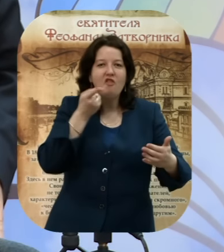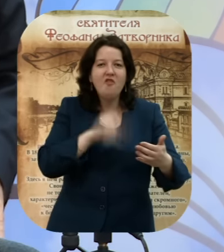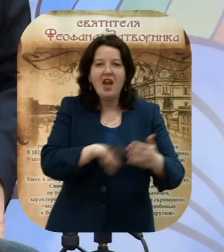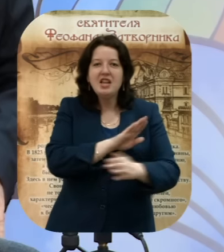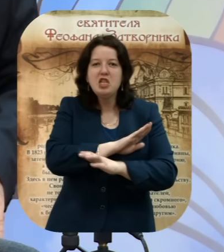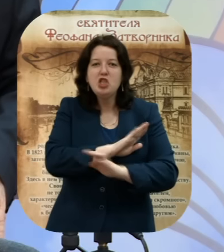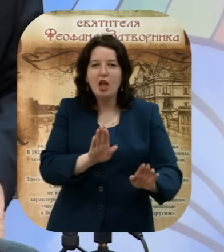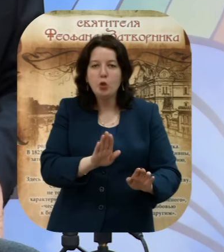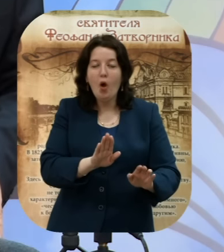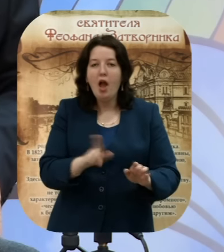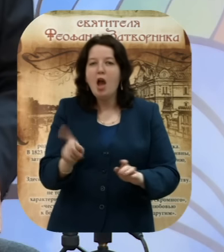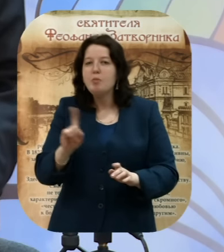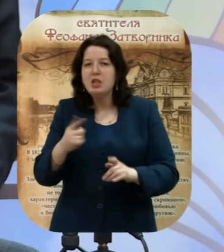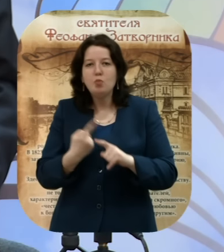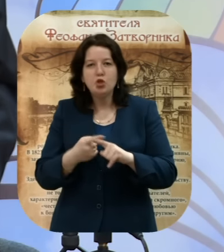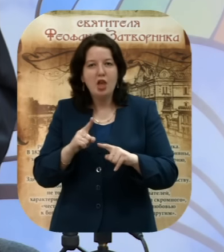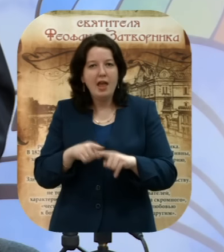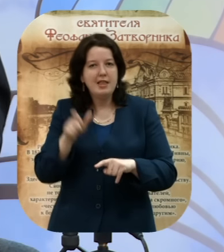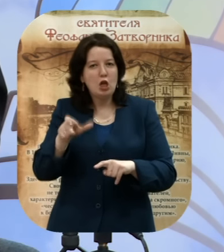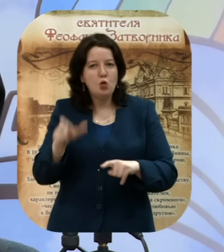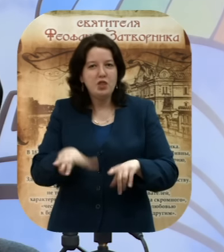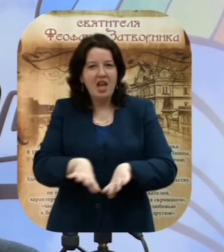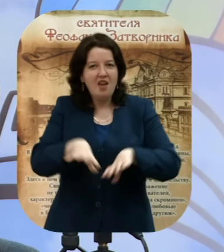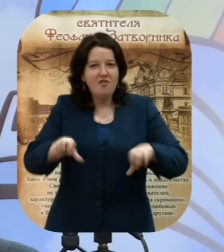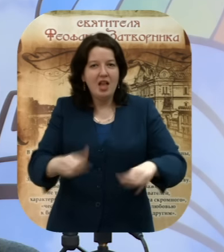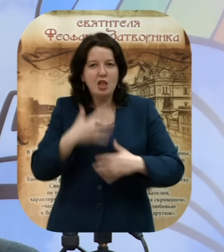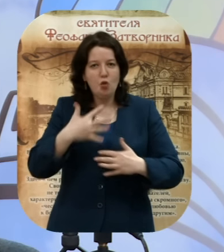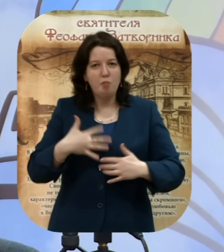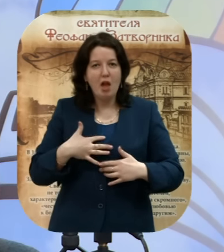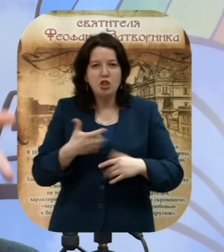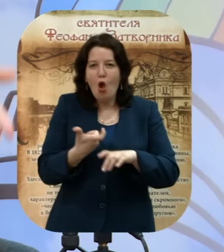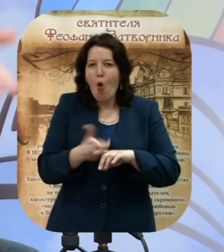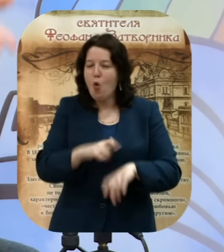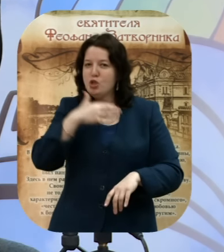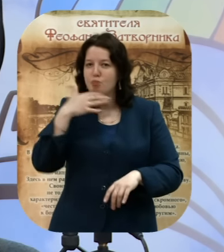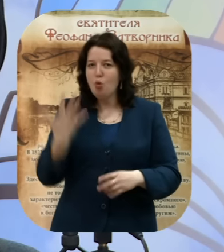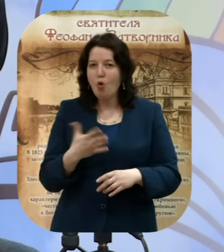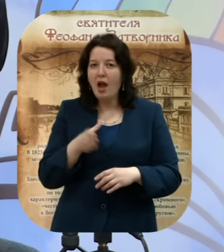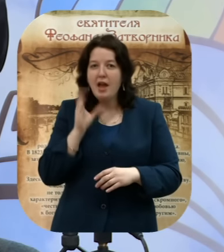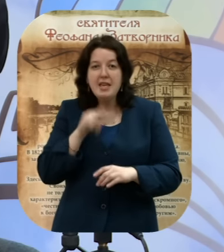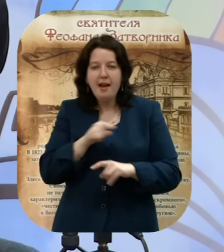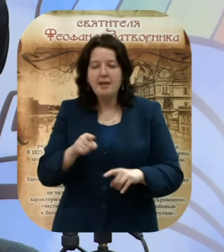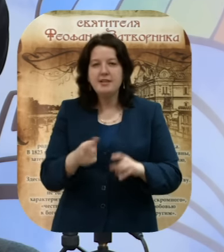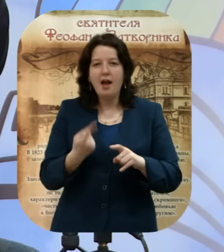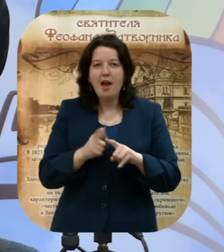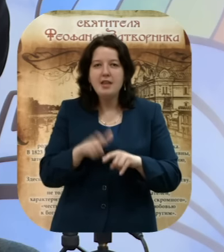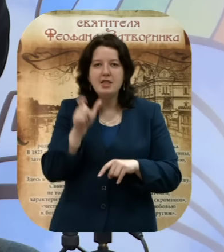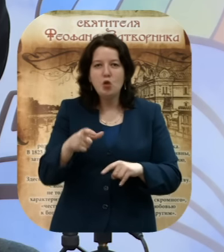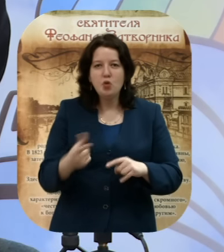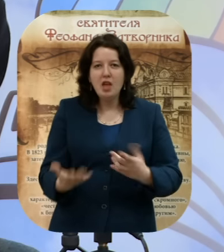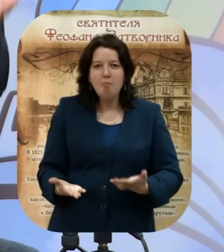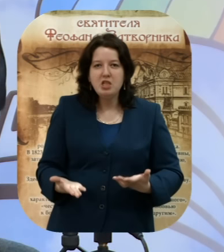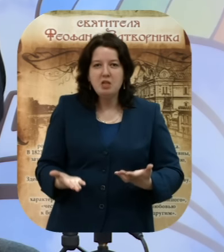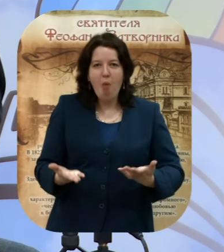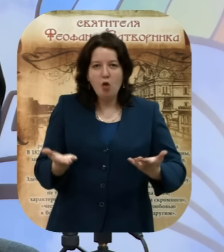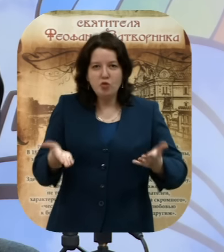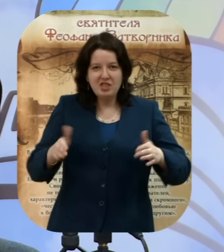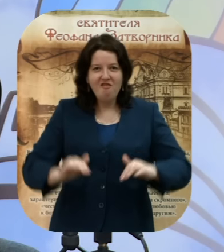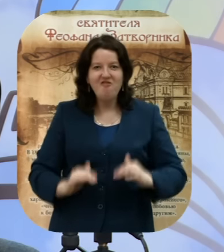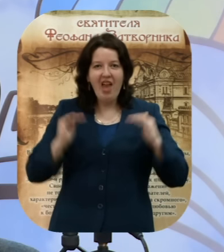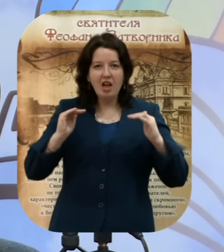этих властолюбцев достаточно много. И когда они поднимаются вверх, и когда